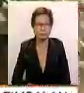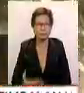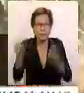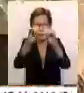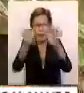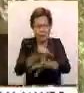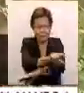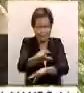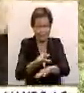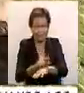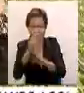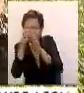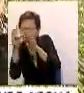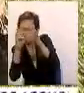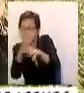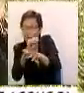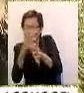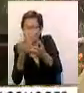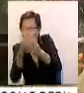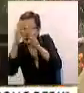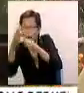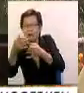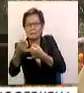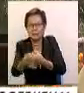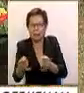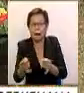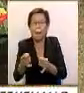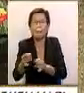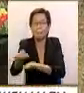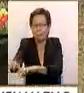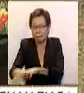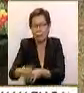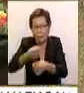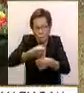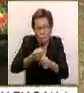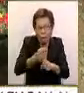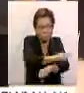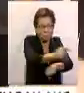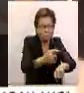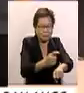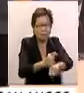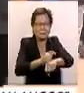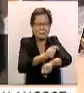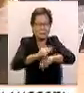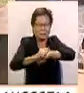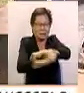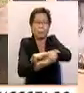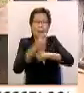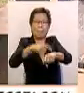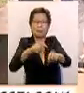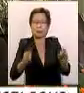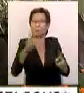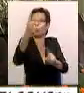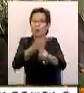Garden merupakan hasil kreativiti dan inovasi warga Jabatan Pertanian yang menghasilkan taman itu dalam tempoh 2 bulan. Antara bunga